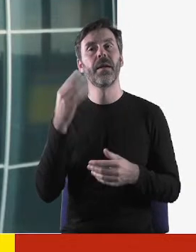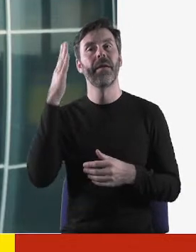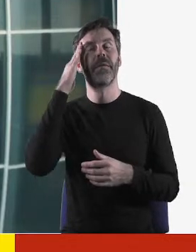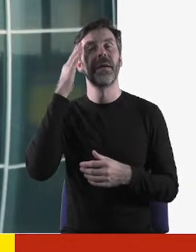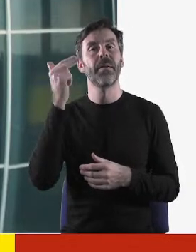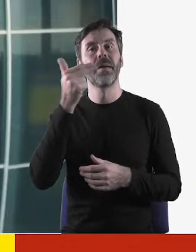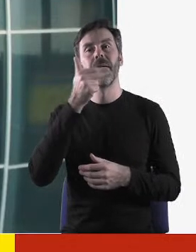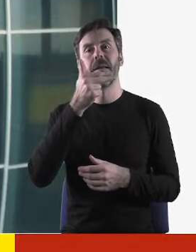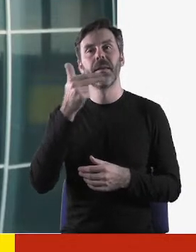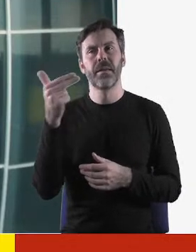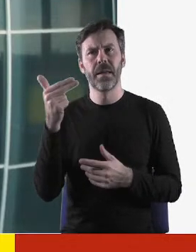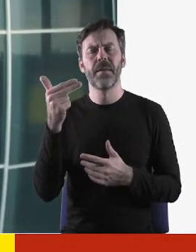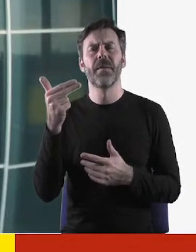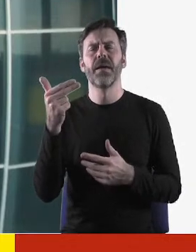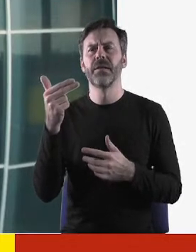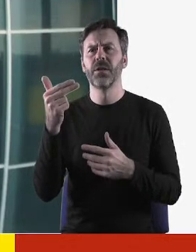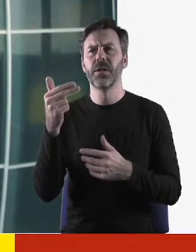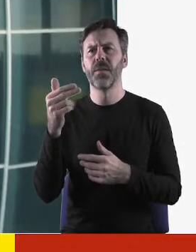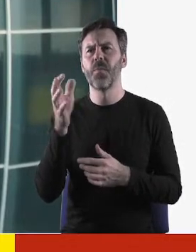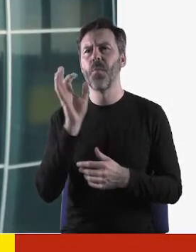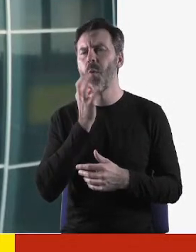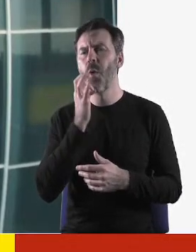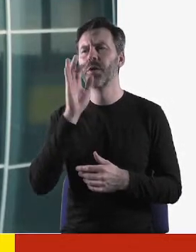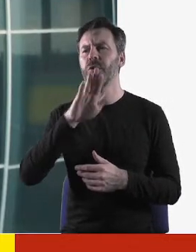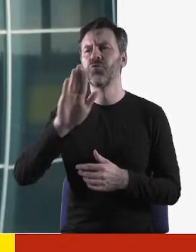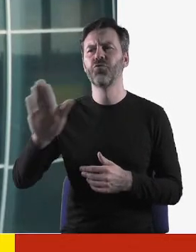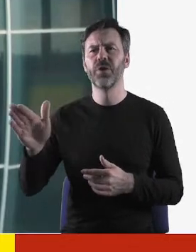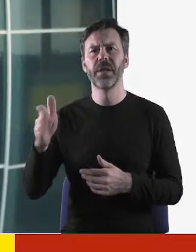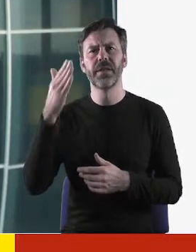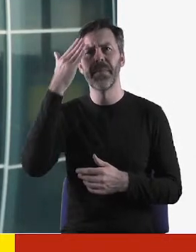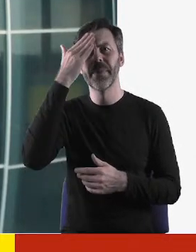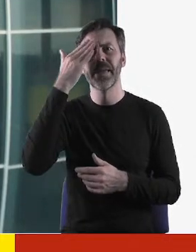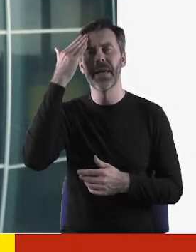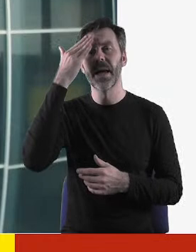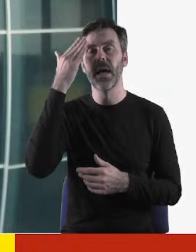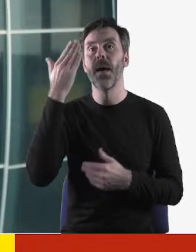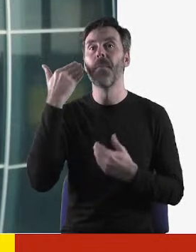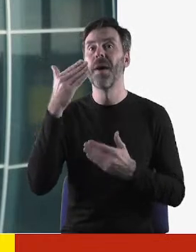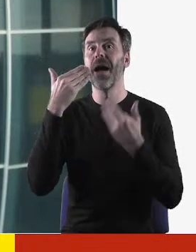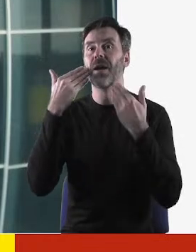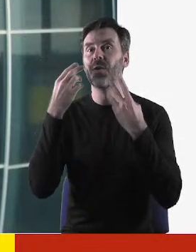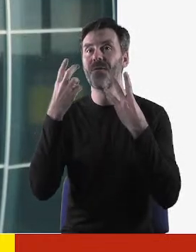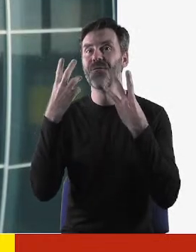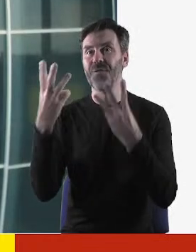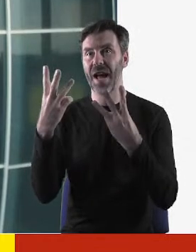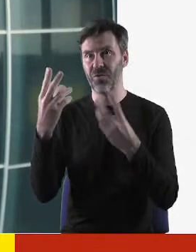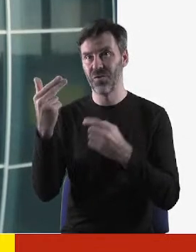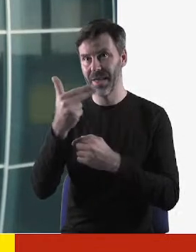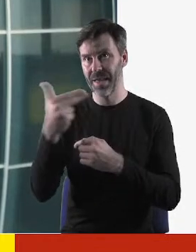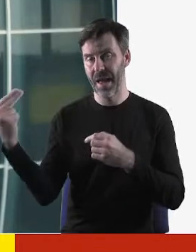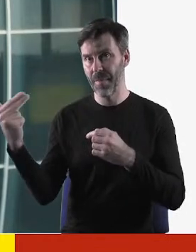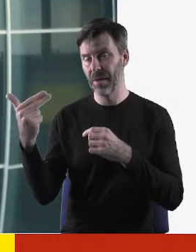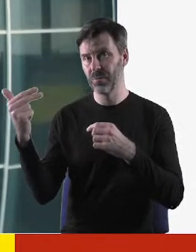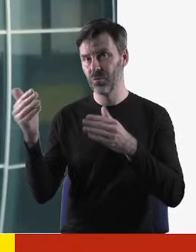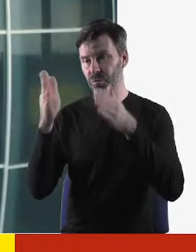zwłaszcza dzieci i młodzieży, ale nie tylko, jest pewnego rodzaju